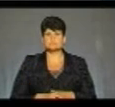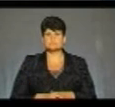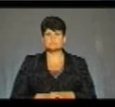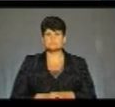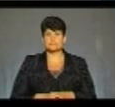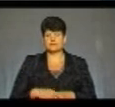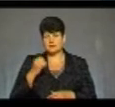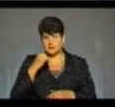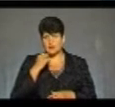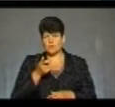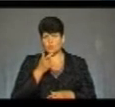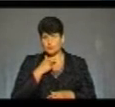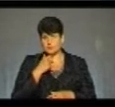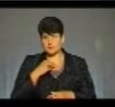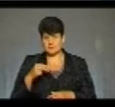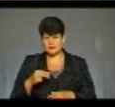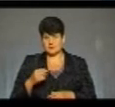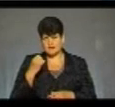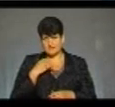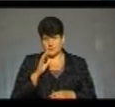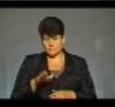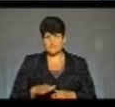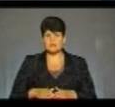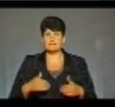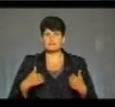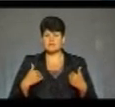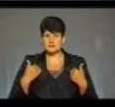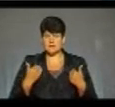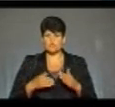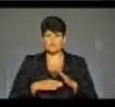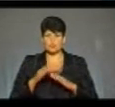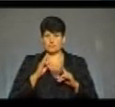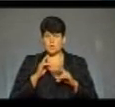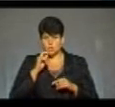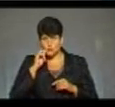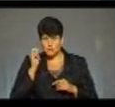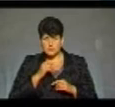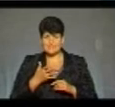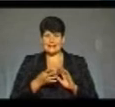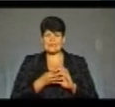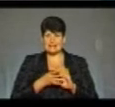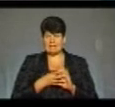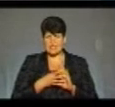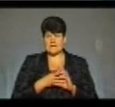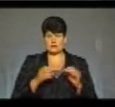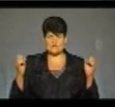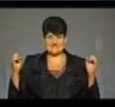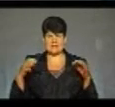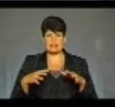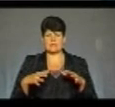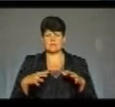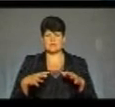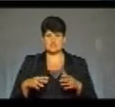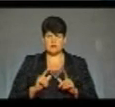Дякую, пане президенте. Та й я вам дякую. Я вітаю Верховну Раду України 9-го скликання